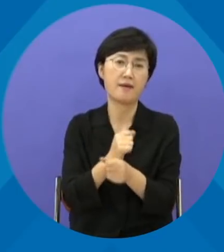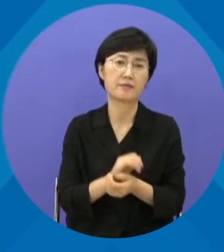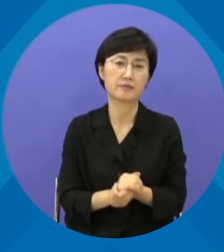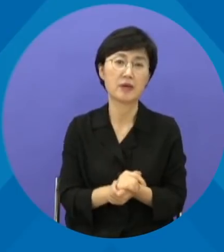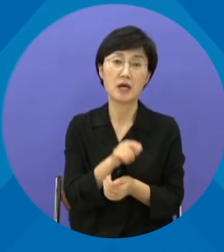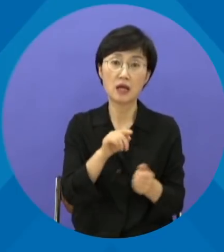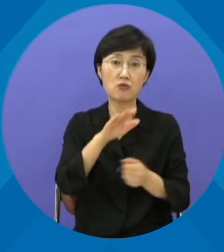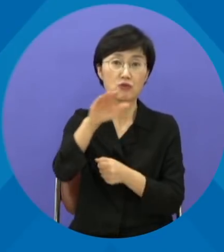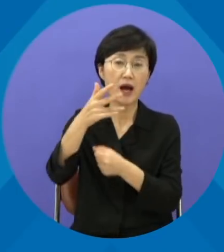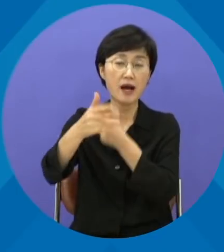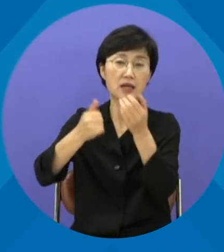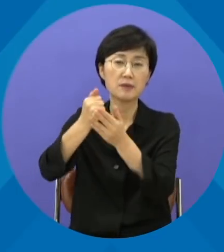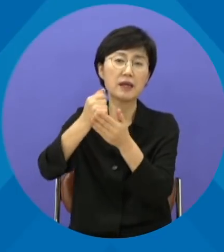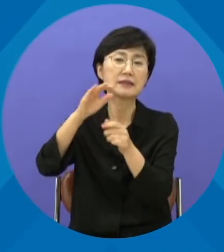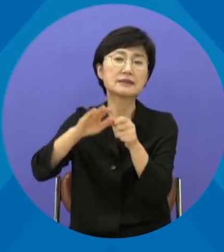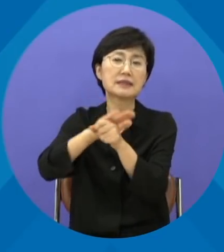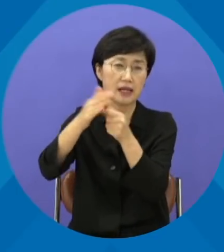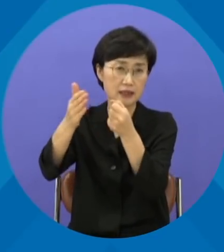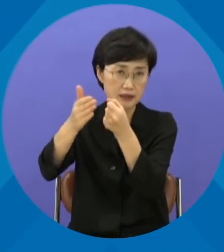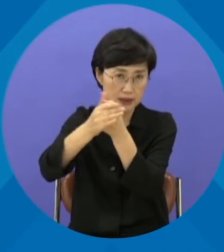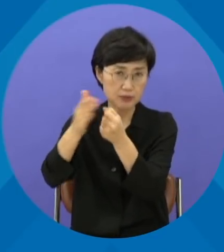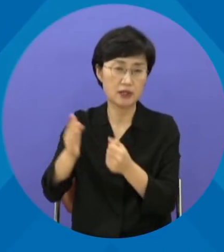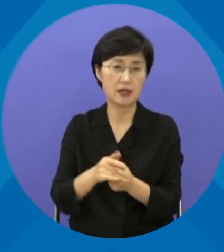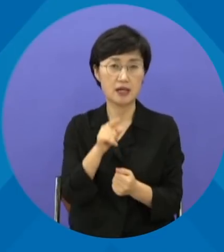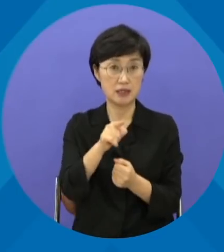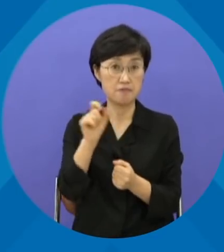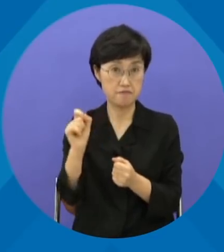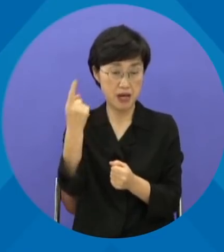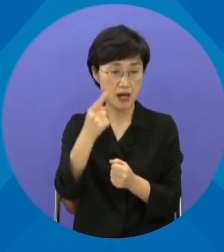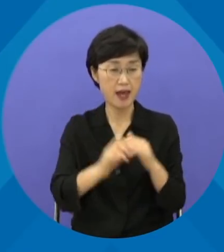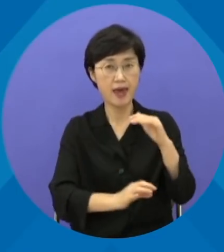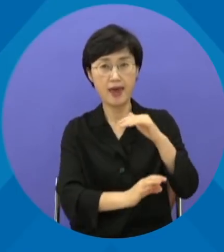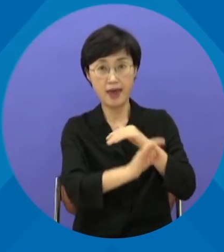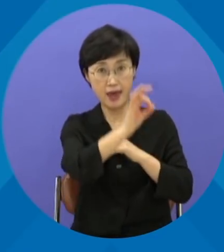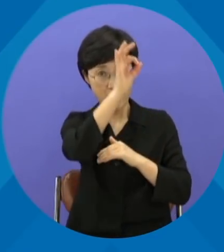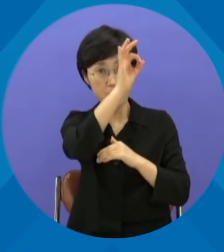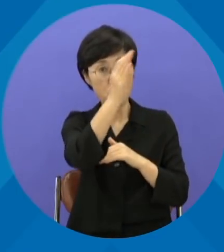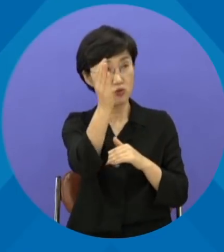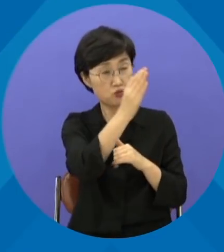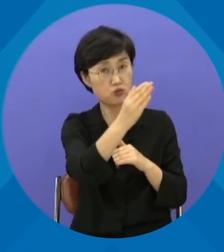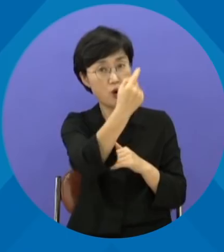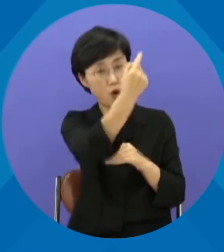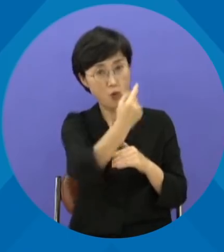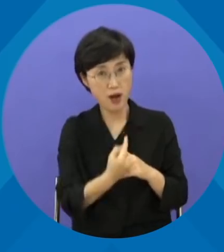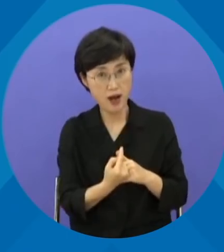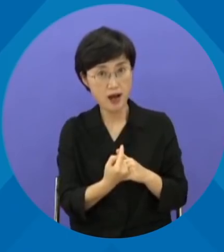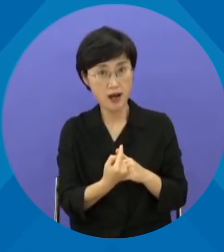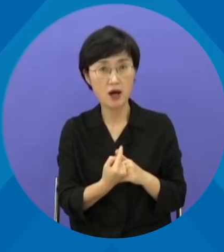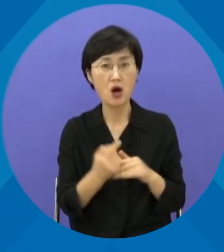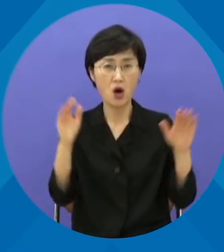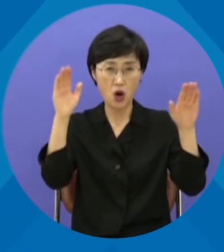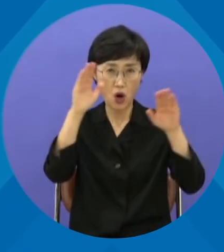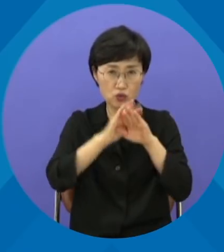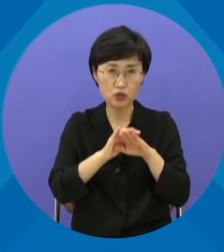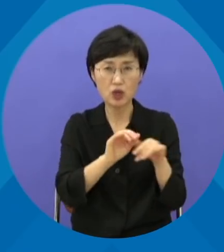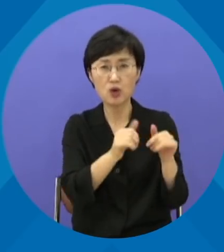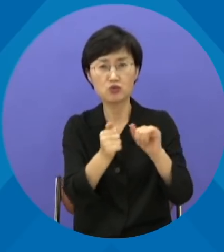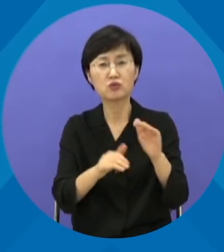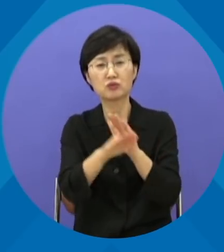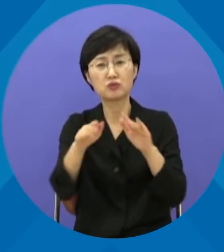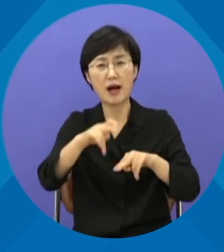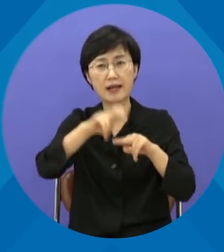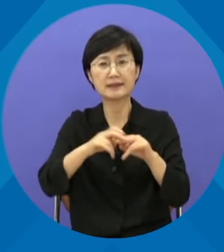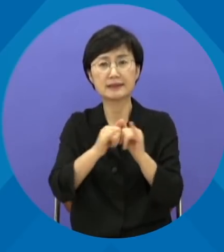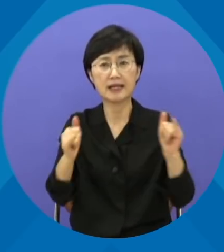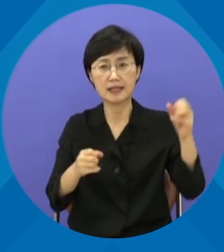이는 우리 하나님의 긍휼로 인함이라. 이로써 돋는 해가 위로부터 우리에게 임하여 어둠과 죽음의